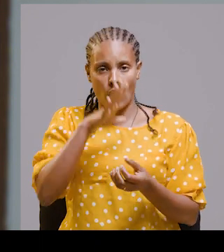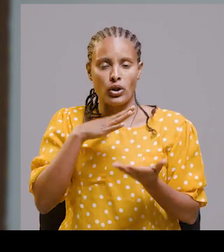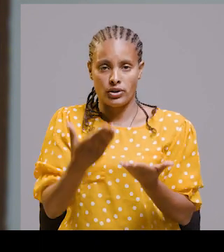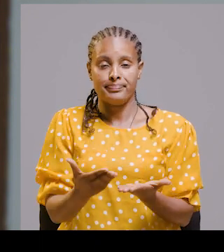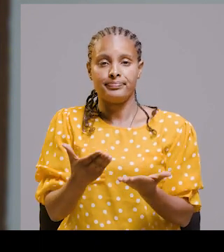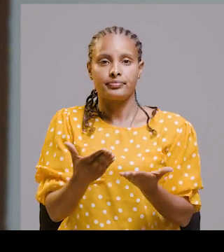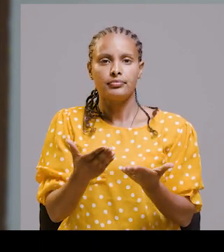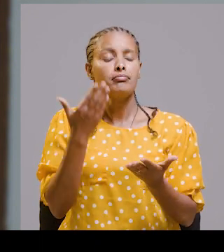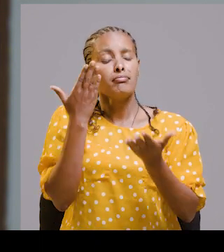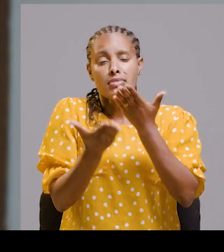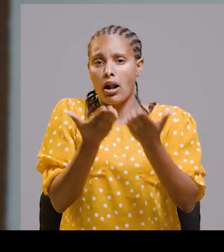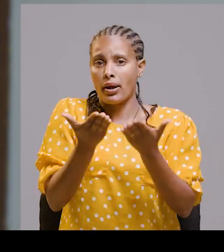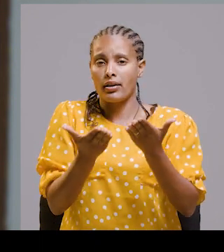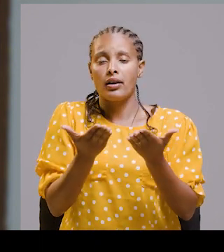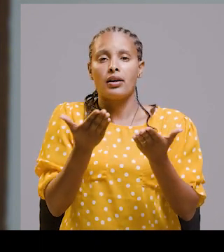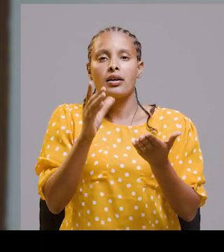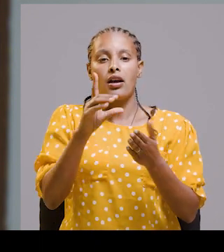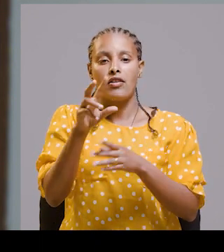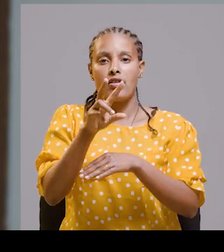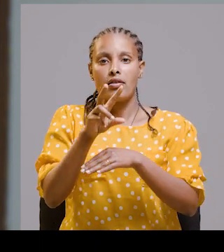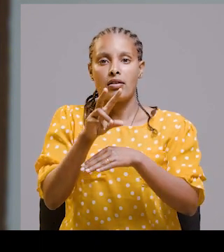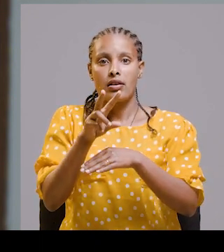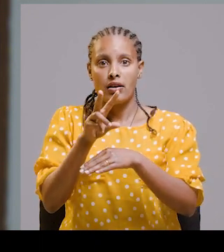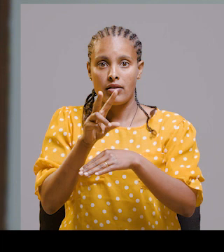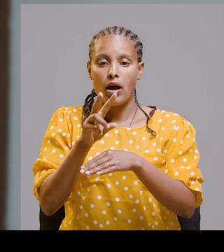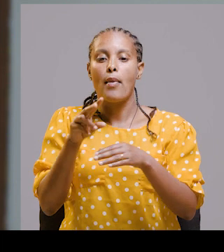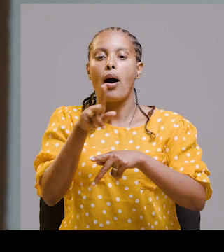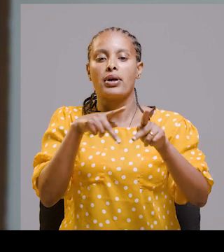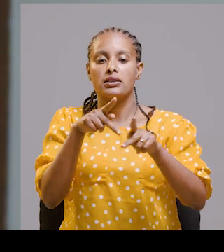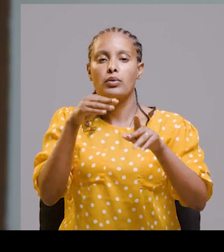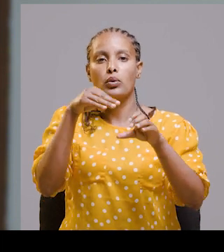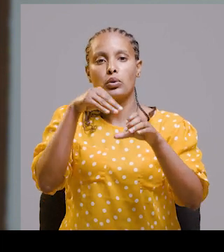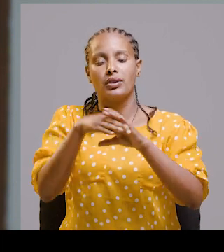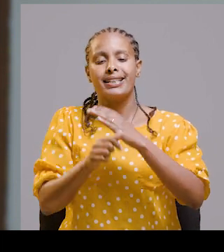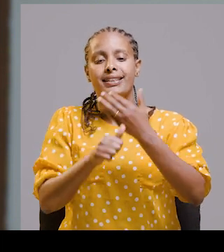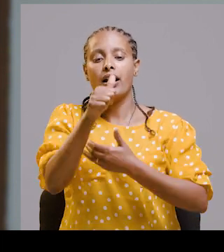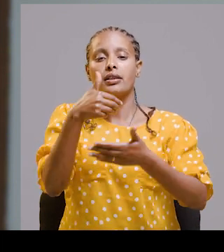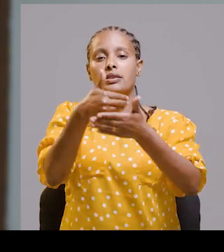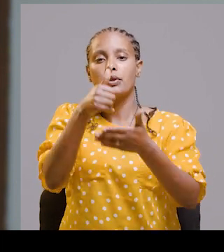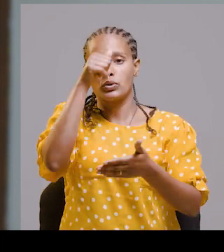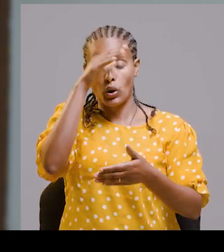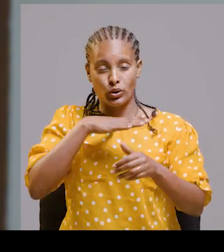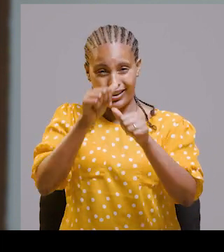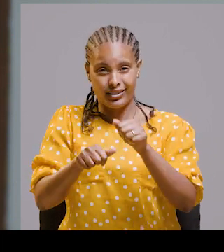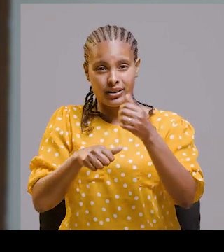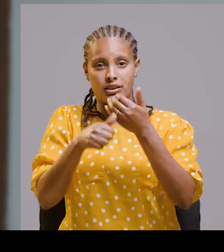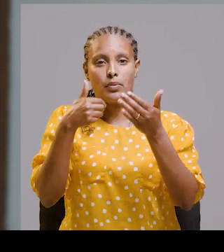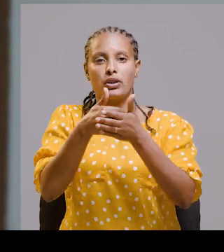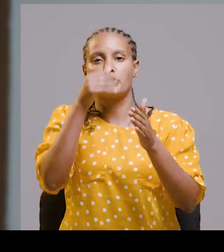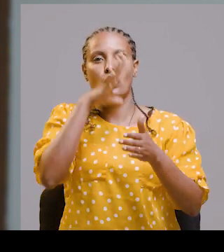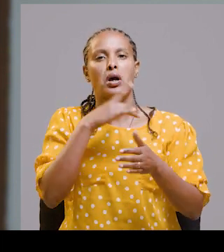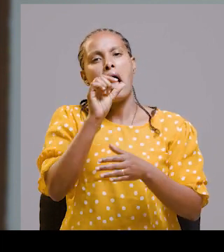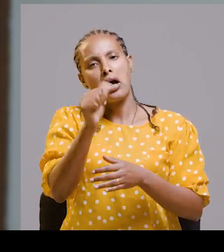ከዛ ባለፈ የተወሰኑ ሰዎች ምናልባት ከሚኖር ከማህበረሰቡ ውስጥ ወይም ጥቃት